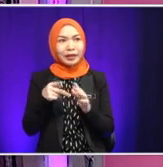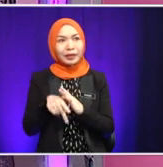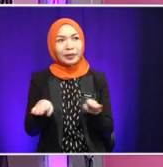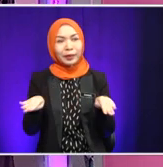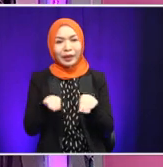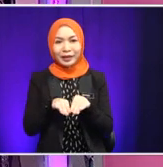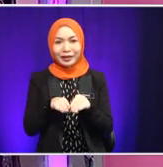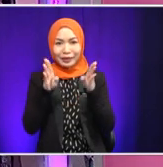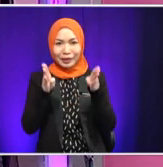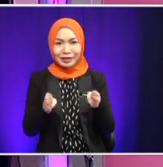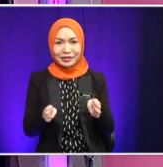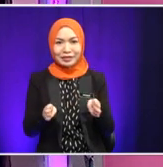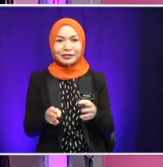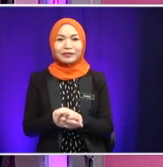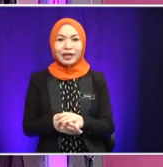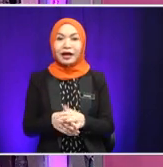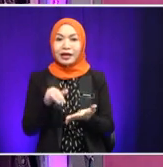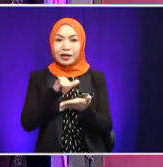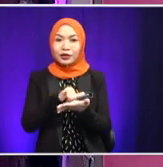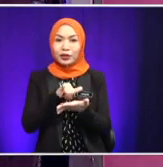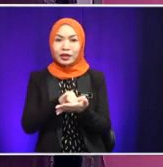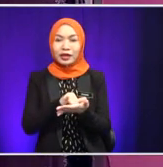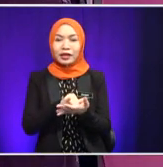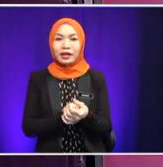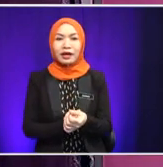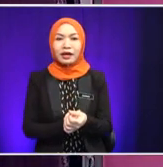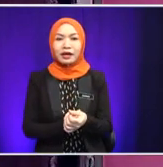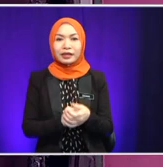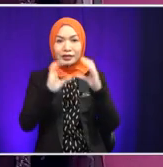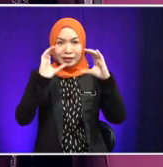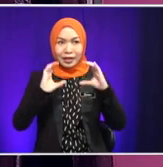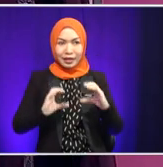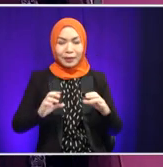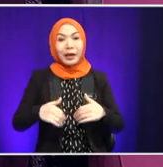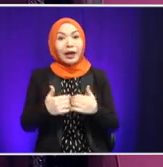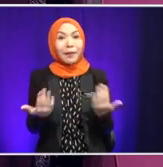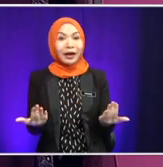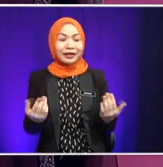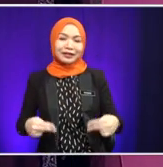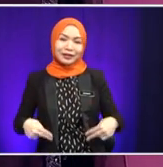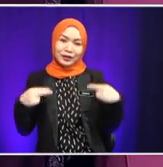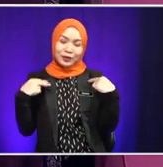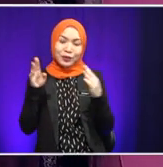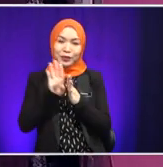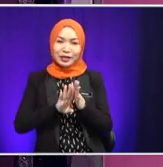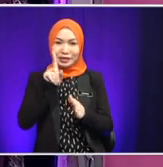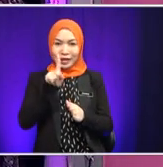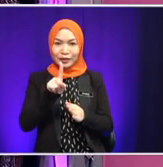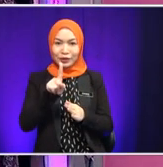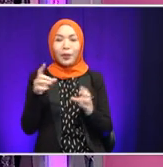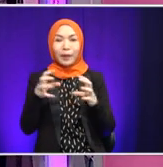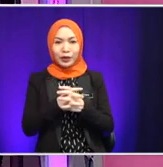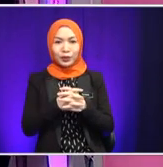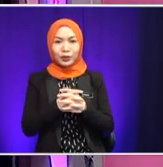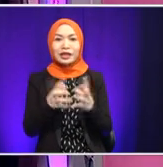fakta mengenai amalan cara Oke bagaimana kita boleh hidup Bersatu padu oke sekarang saya enak uji berkaitan dengan